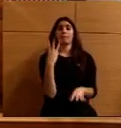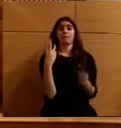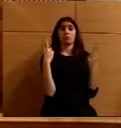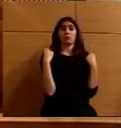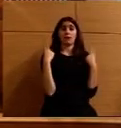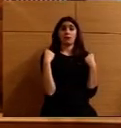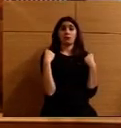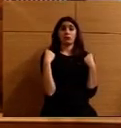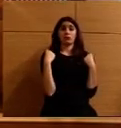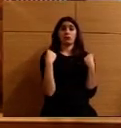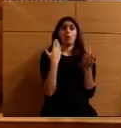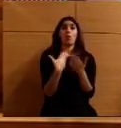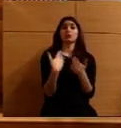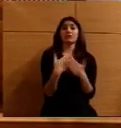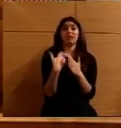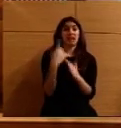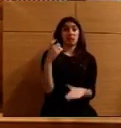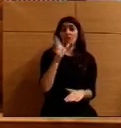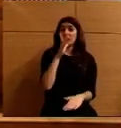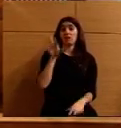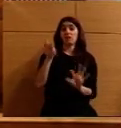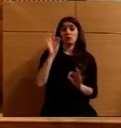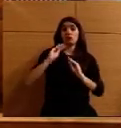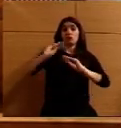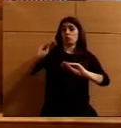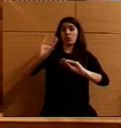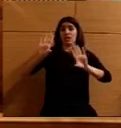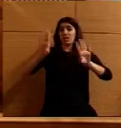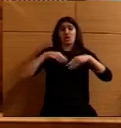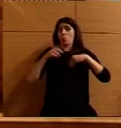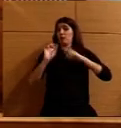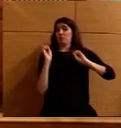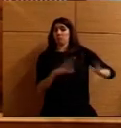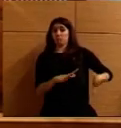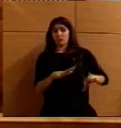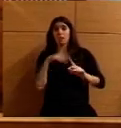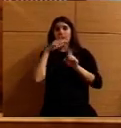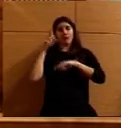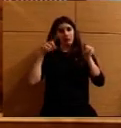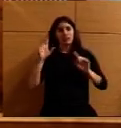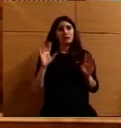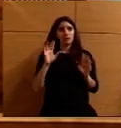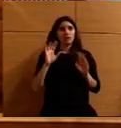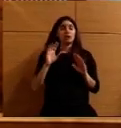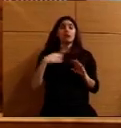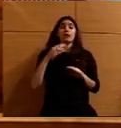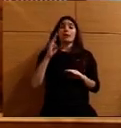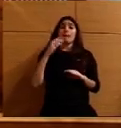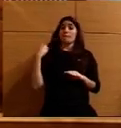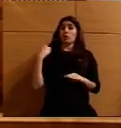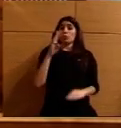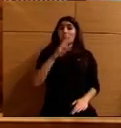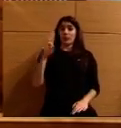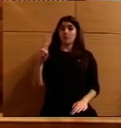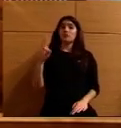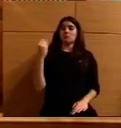no tenen per què justificar quan prenen aquesta decisió. En qualsevol cas, atenent a la pregunta que va fer el Partit Popular, hem preguntat,